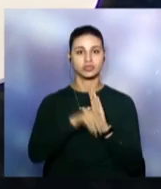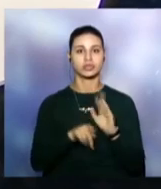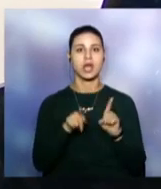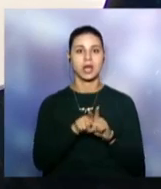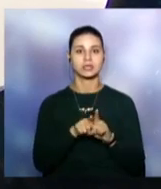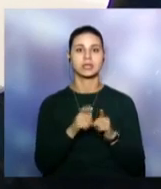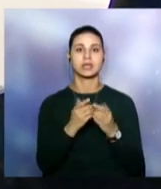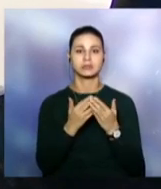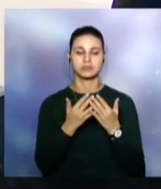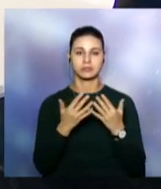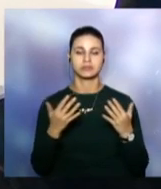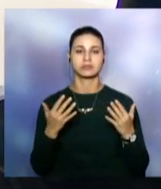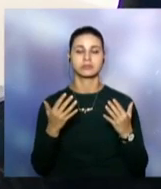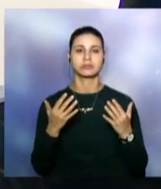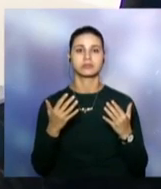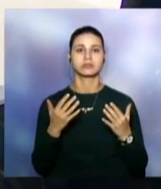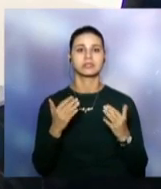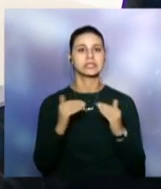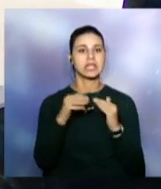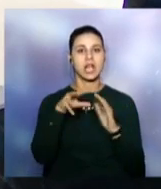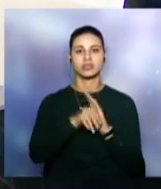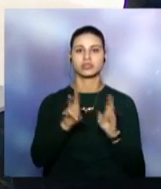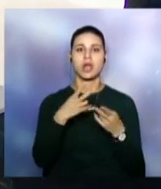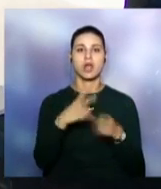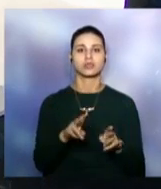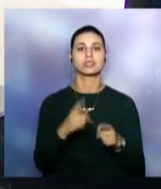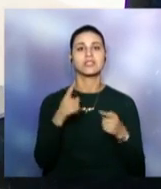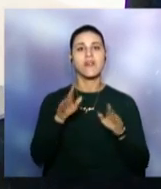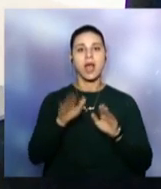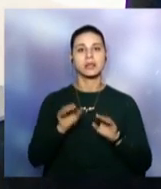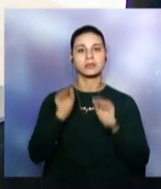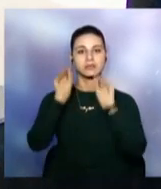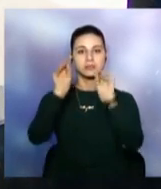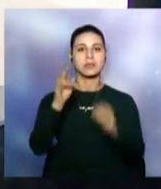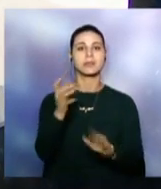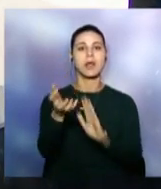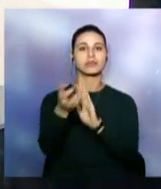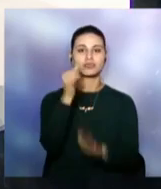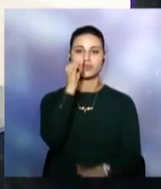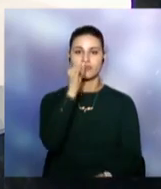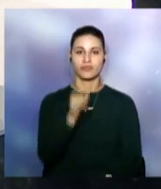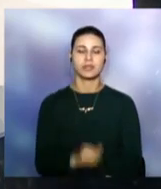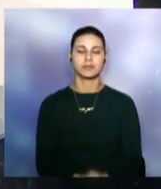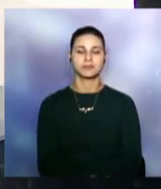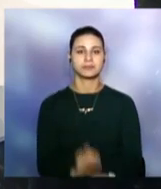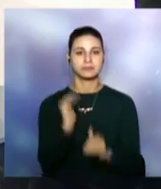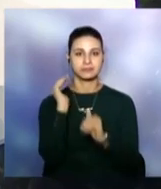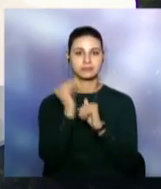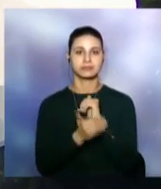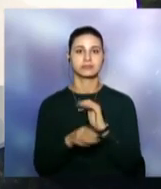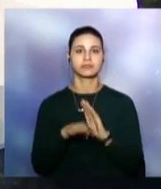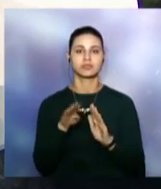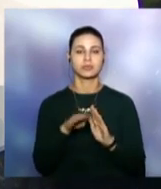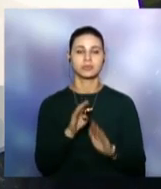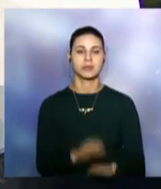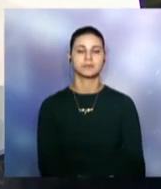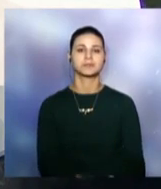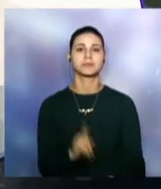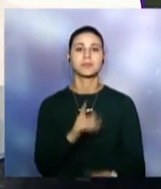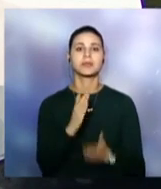ესეთი ნივთები მოიგებთ, აიღეთ ისე, რომ ბავშვი ვერ მიწვდეს. ამით იქნება პრევენცია, რაც